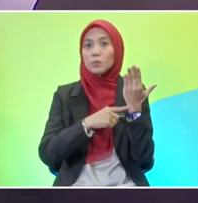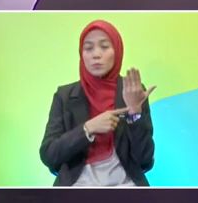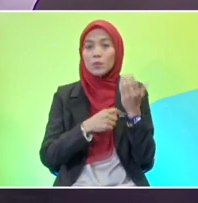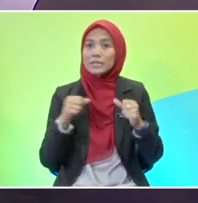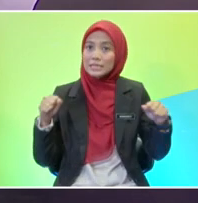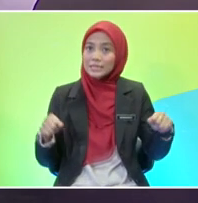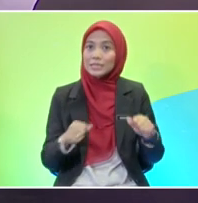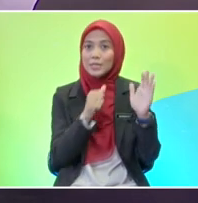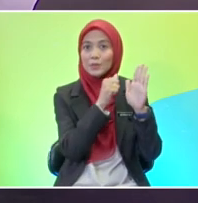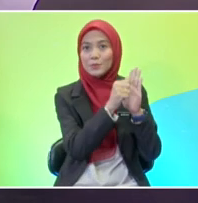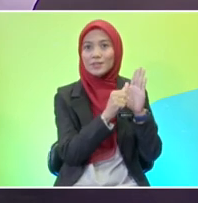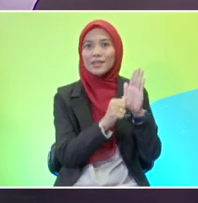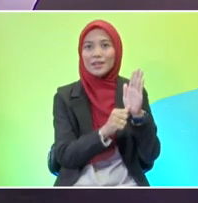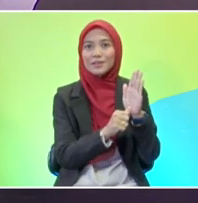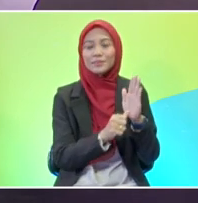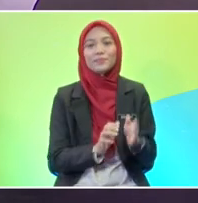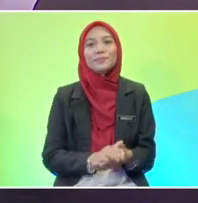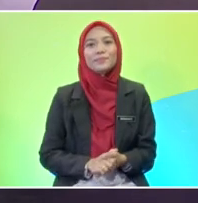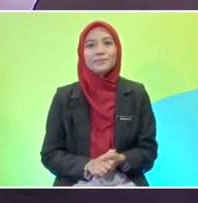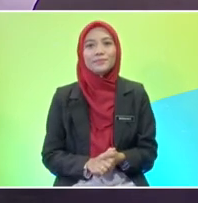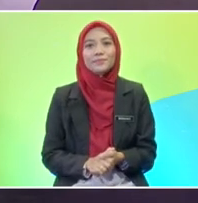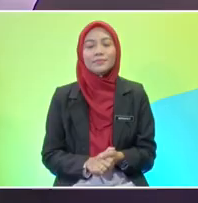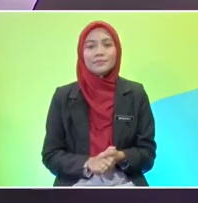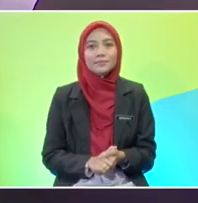ukiran Terima kasih ya